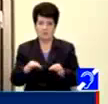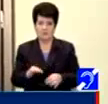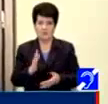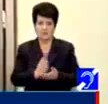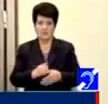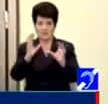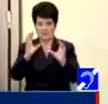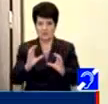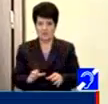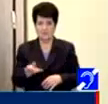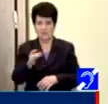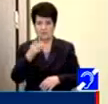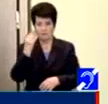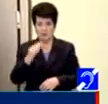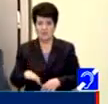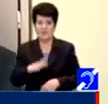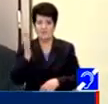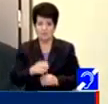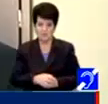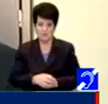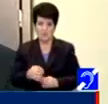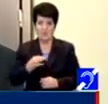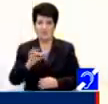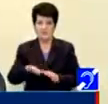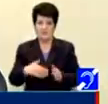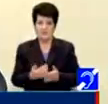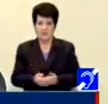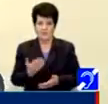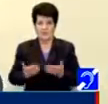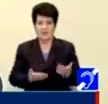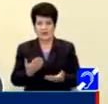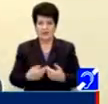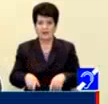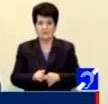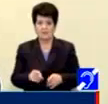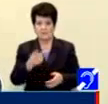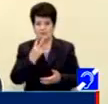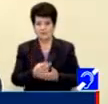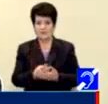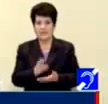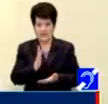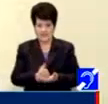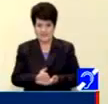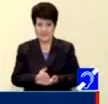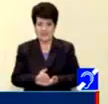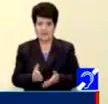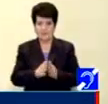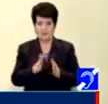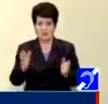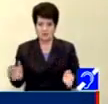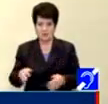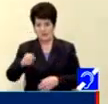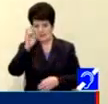lege în Republica Moldova, așa a fost de la independență încoace. Dacă asemenea prevederi există în